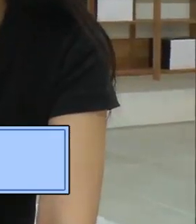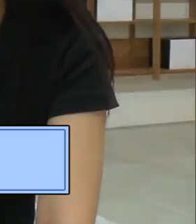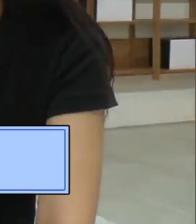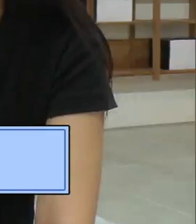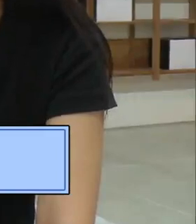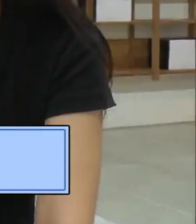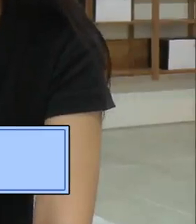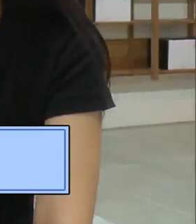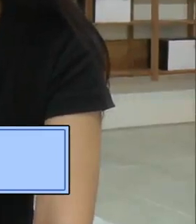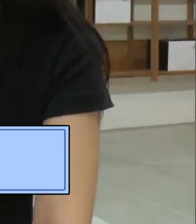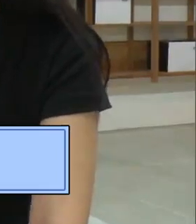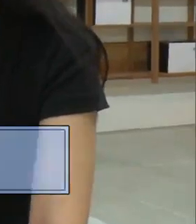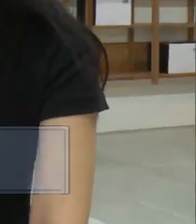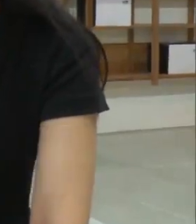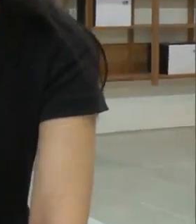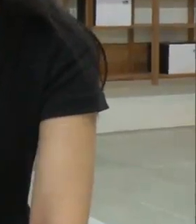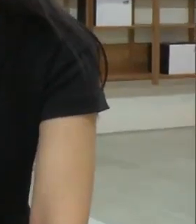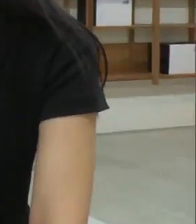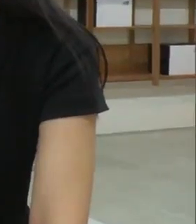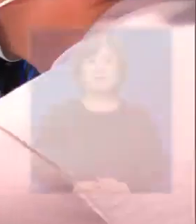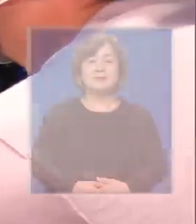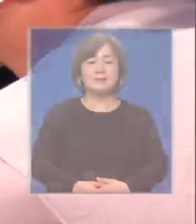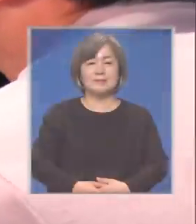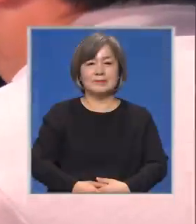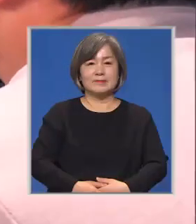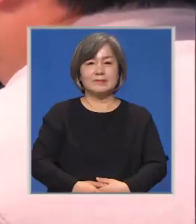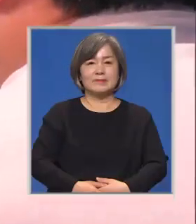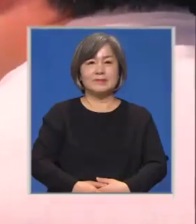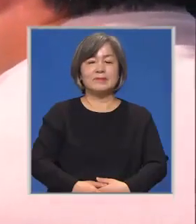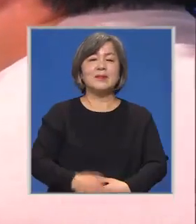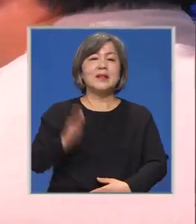수화 통역을 해줬으면 좋겠다고 하시네요.